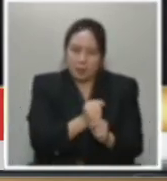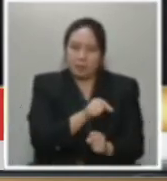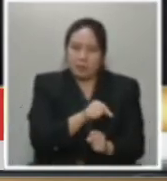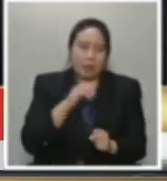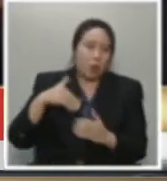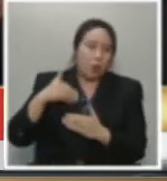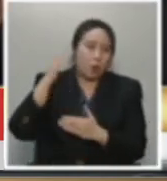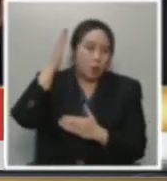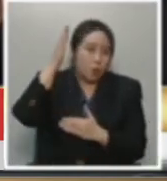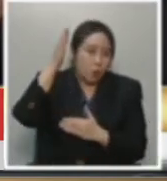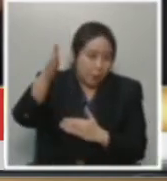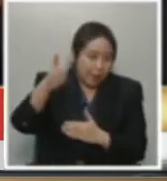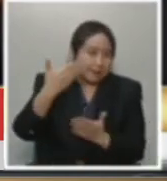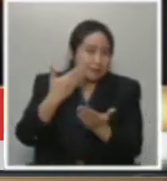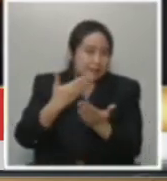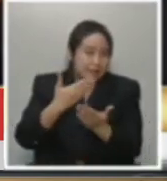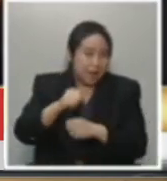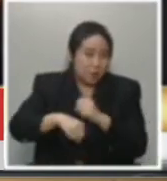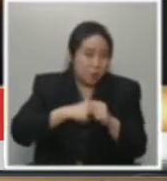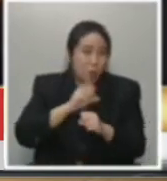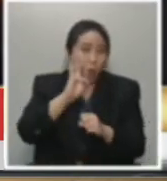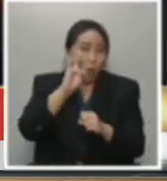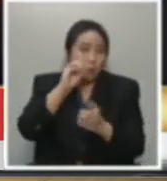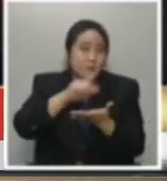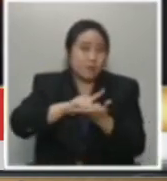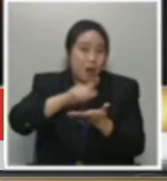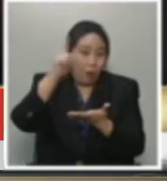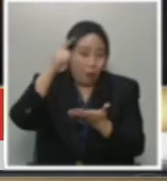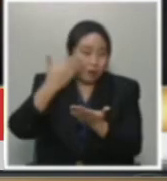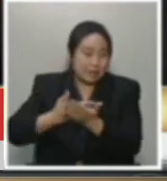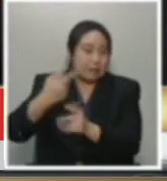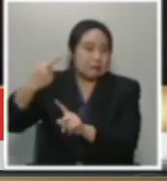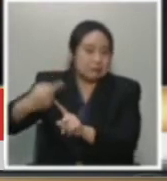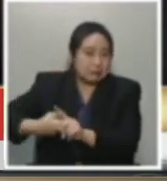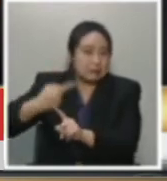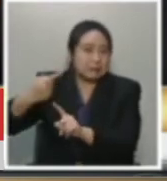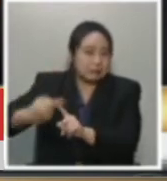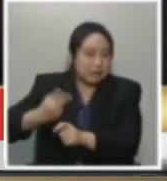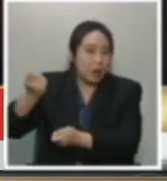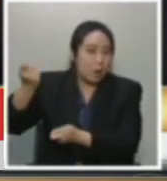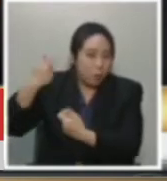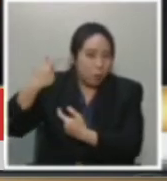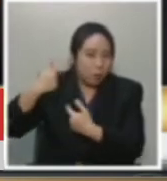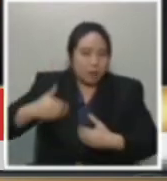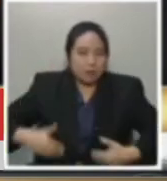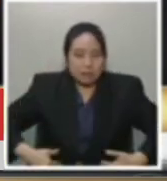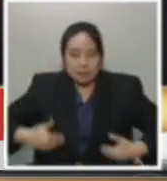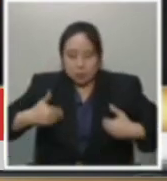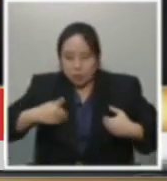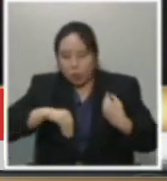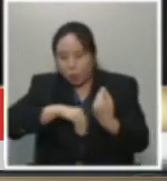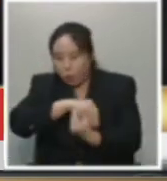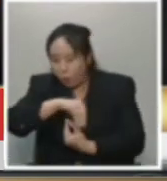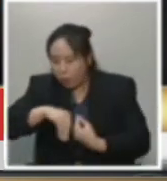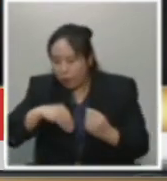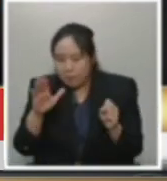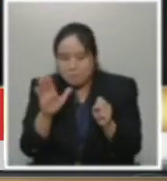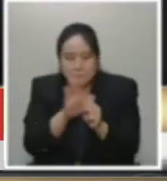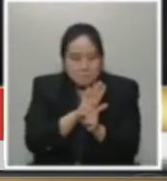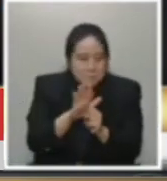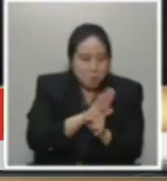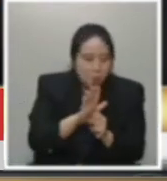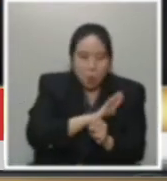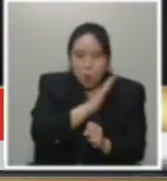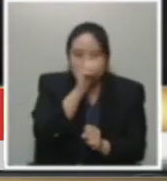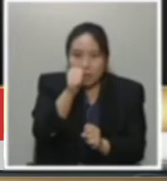งินเดือนที่เกษียณอายุราชการเพื่อที่จะมีการดำรงชีวิตอยู่อย่างพอเพียงโดย